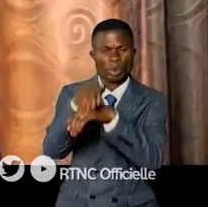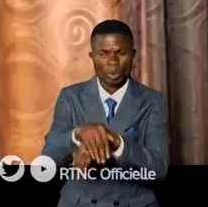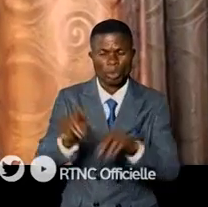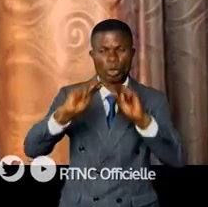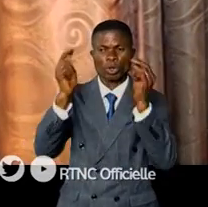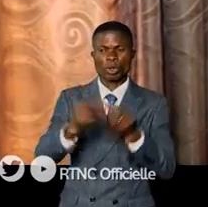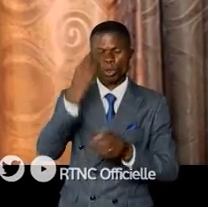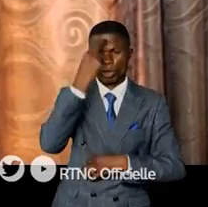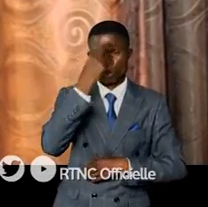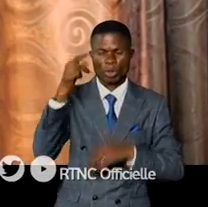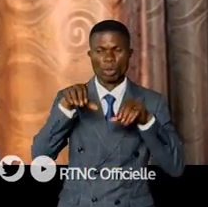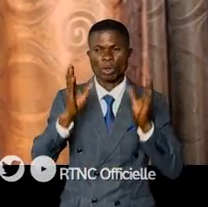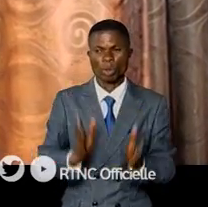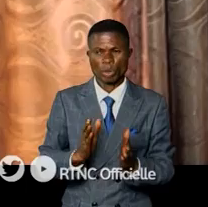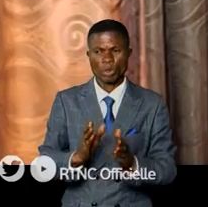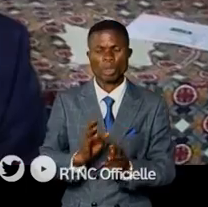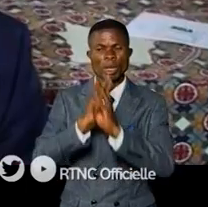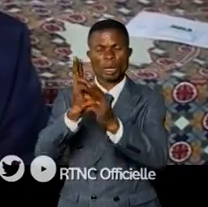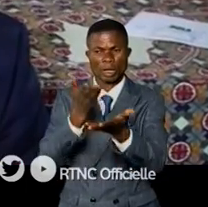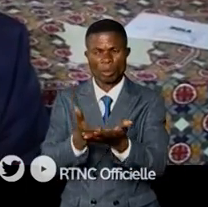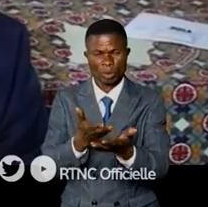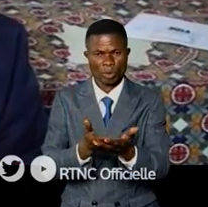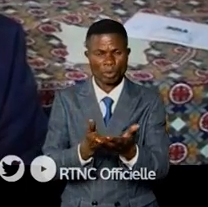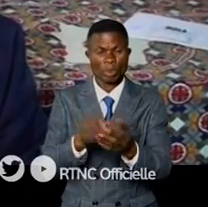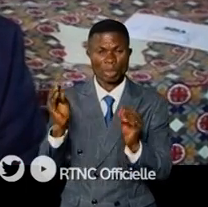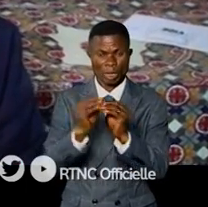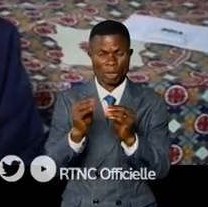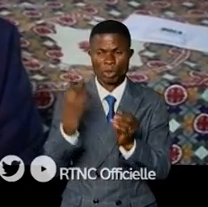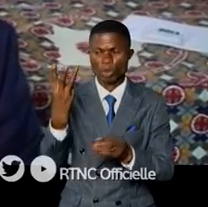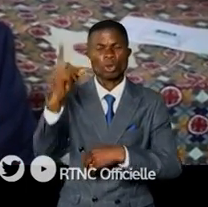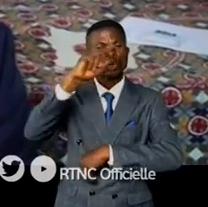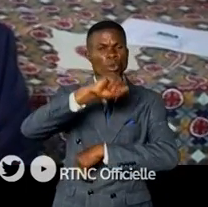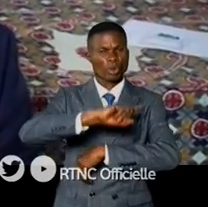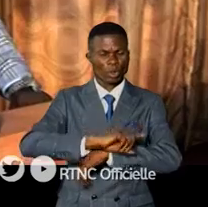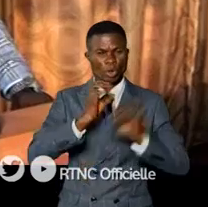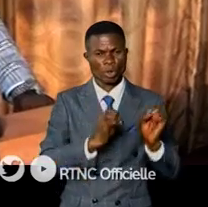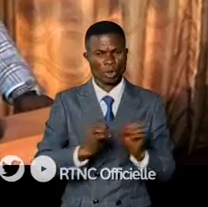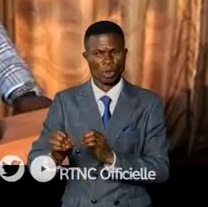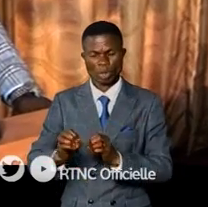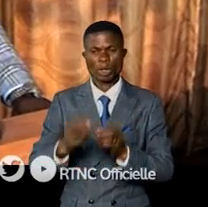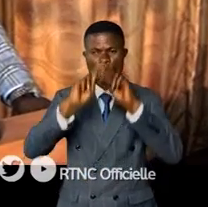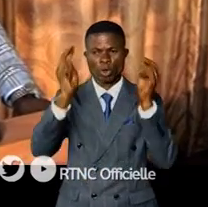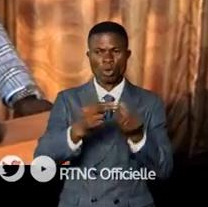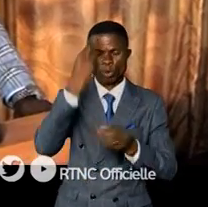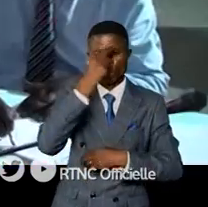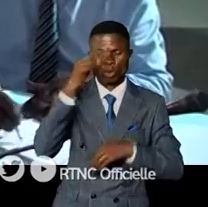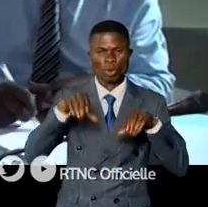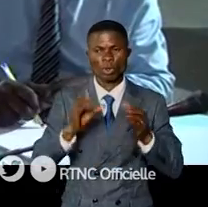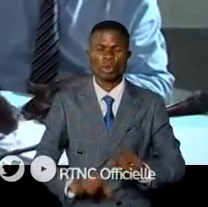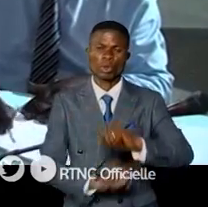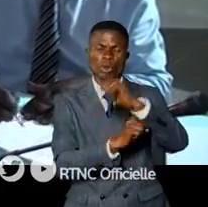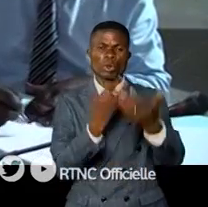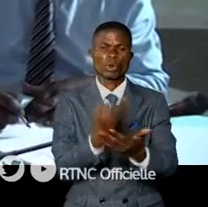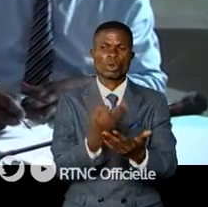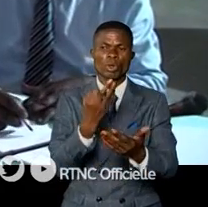réseau Caritas répond à ces soucis. Ces assises de 3 jours, organisées par Caritas Congo avec l'appui